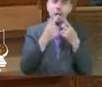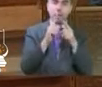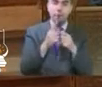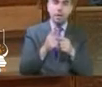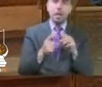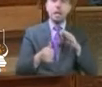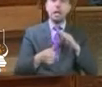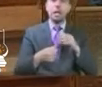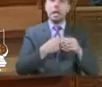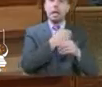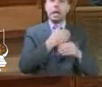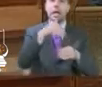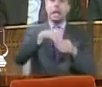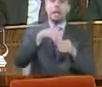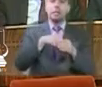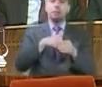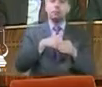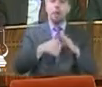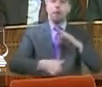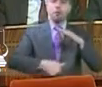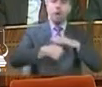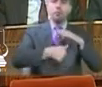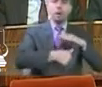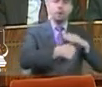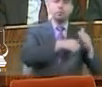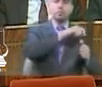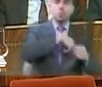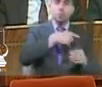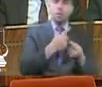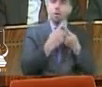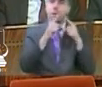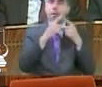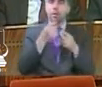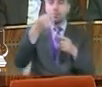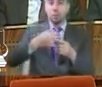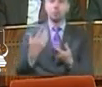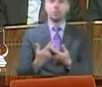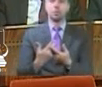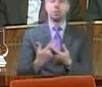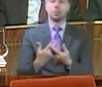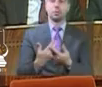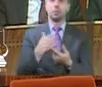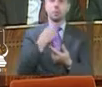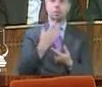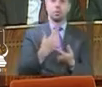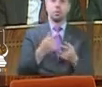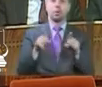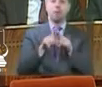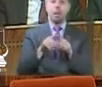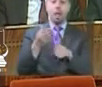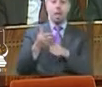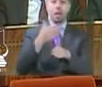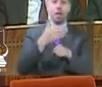الاحزاب السياسيه والمجتمع المدني. نلاحظ اينما حنا كاين واحد النوع من القصور. هضرتي على جوهانسبورغ وقبل منها